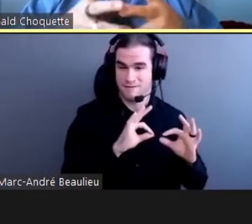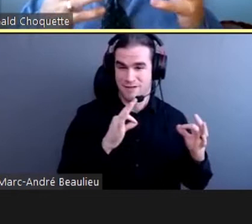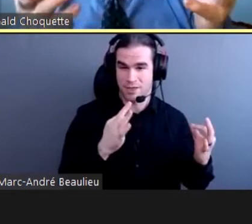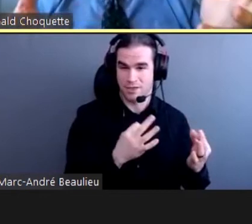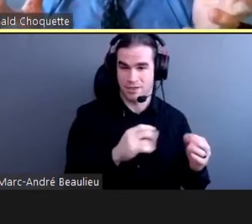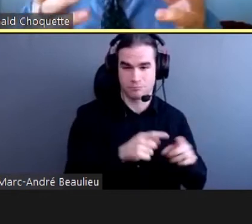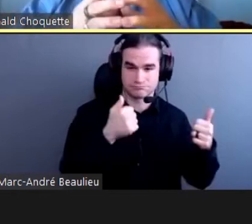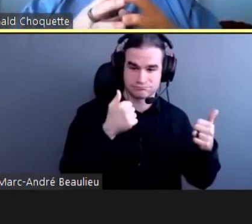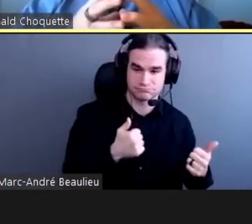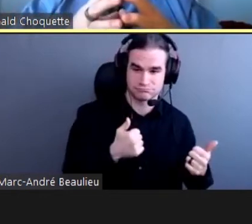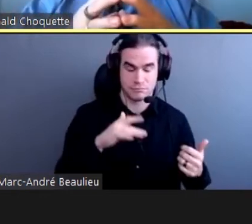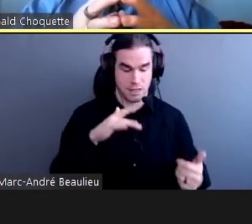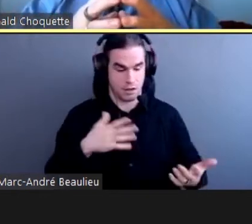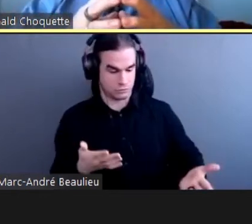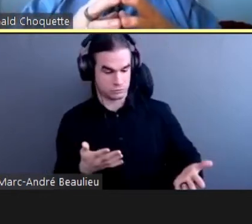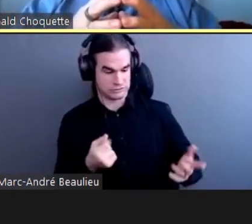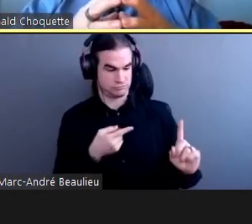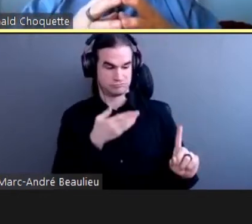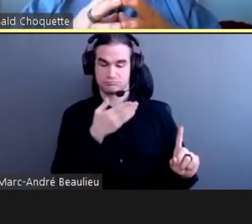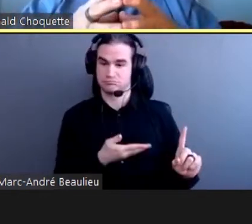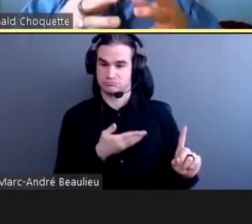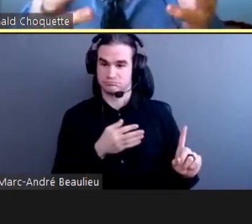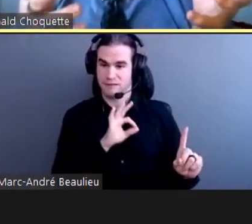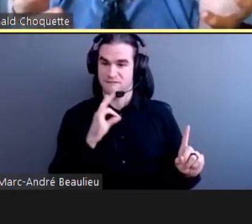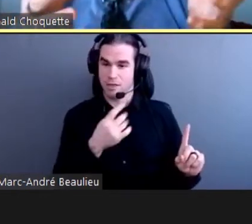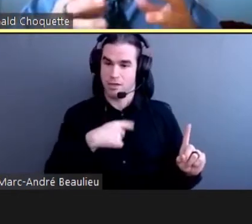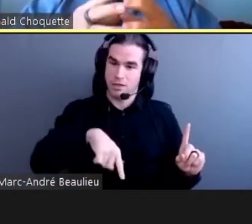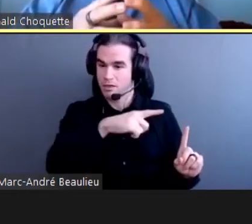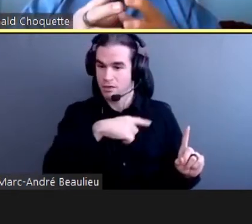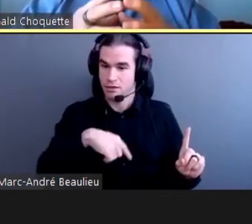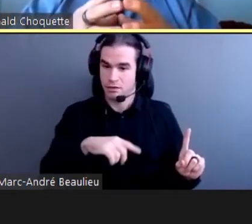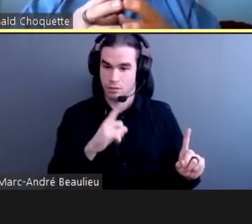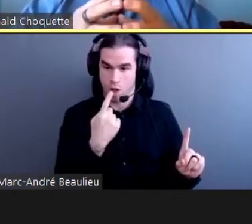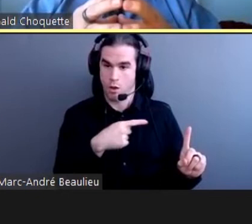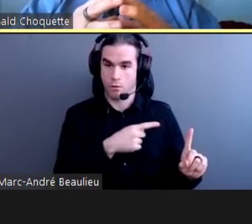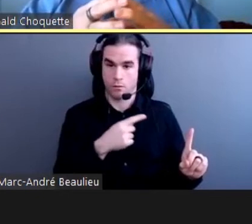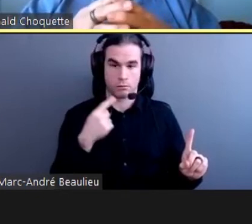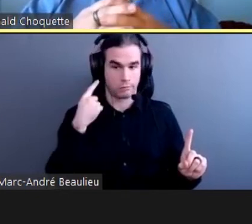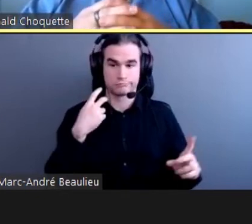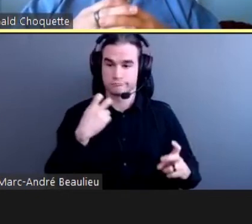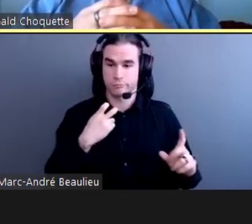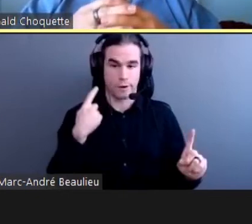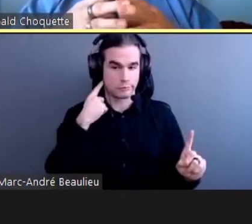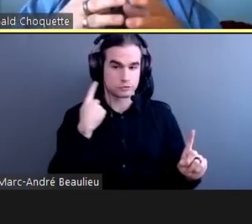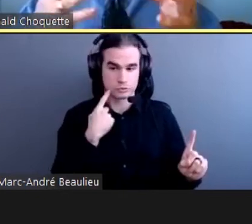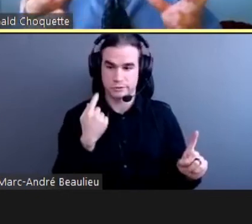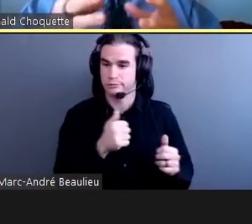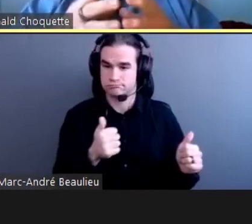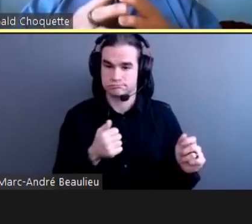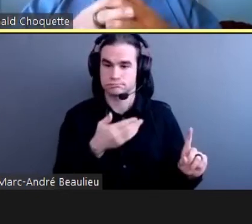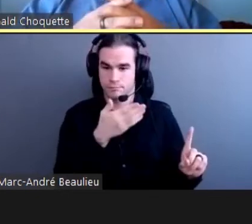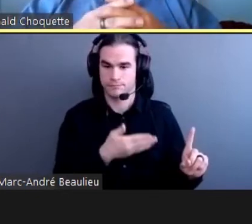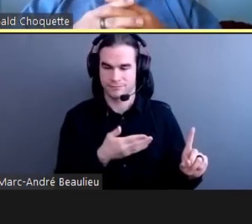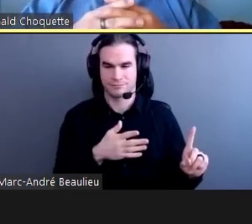Parce que quelqu'un dans une famille qui a un problème d'audition ou un problème de surdité, c'est sûr